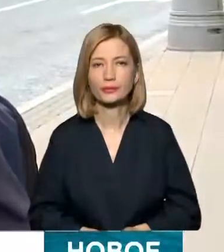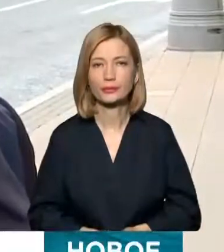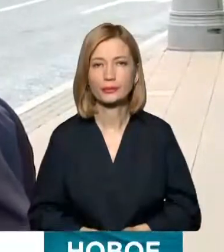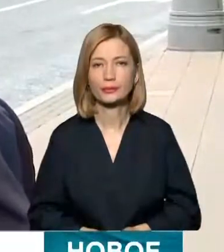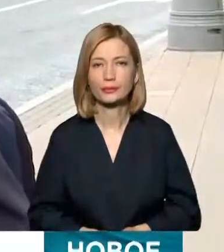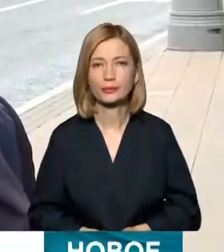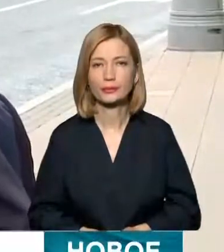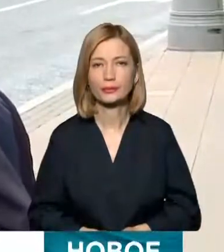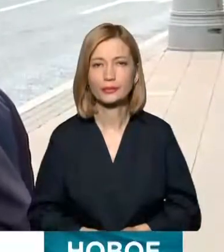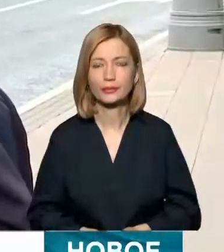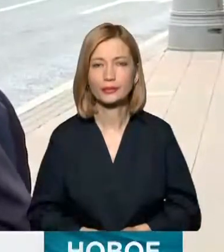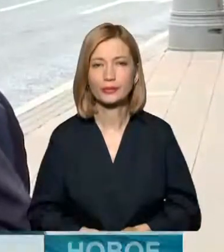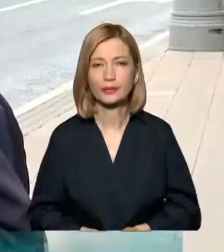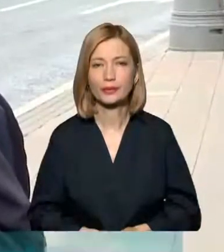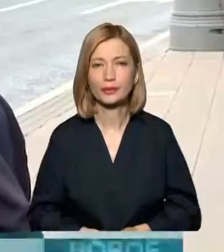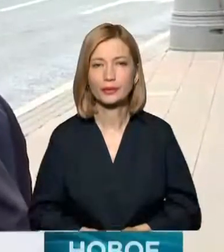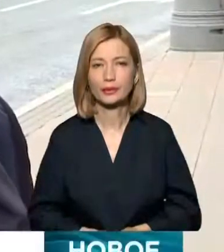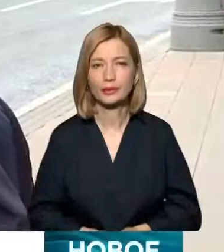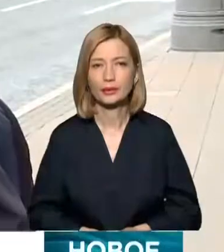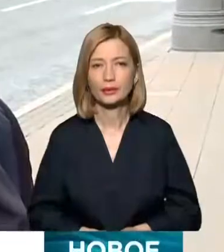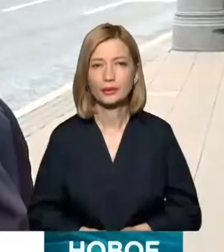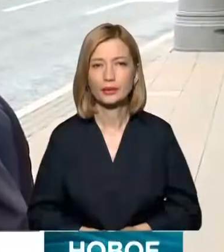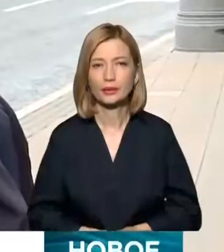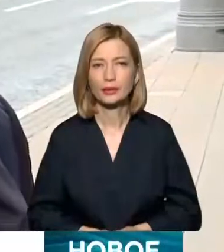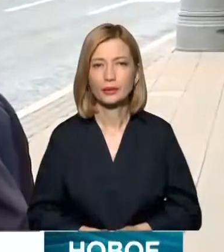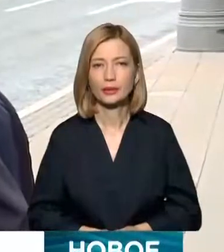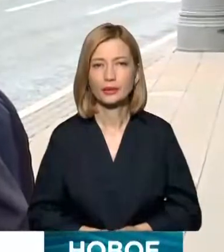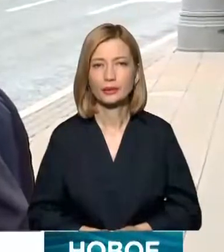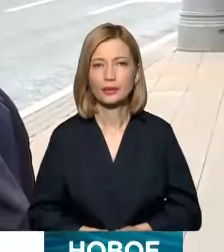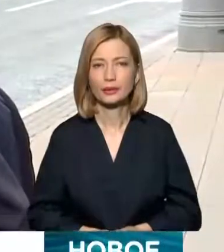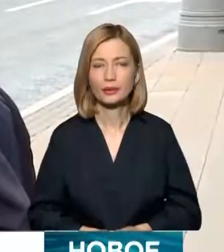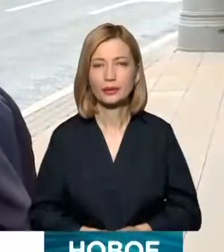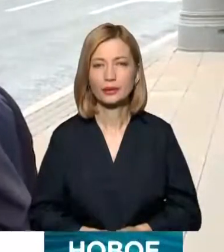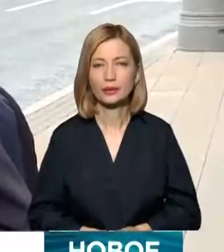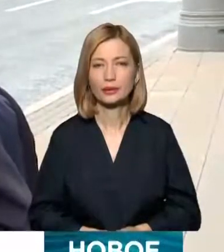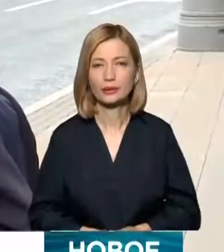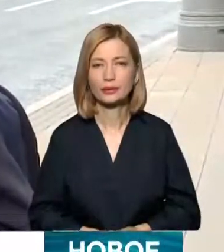Самый простой пример. Нехватка каких-то материалов.